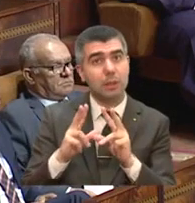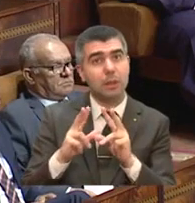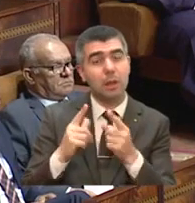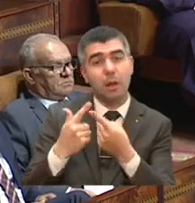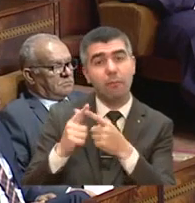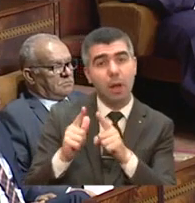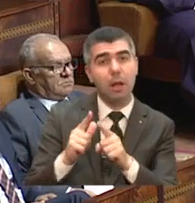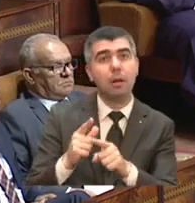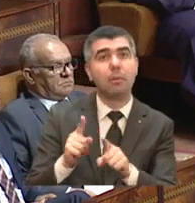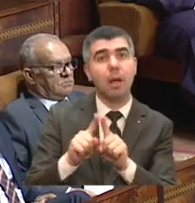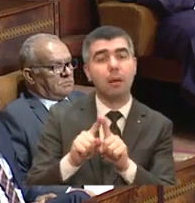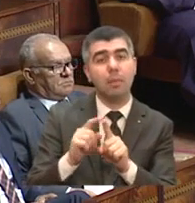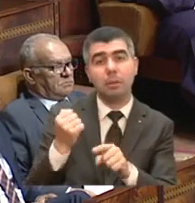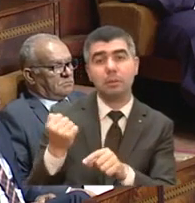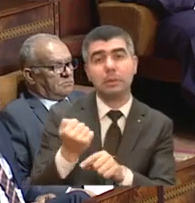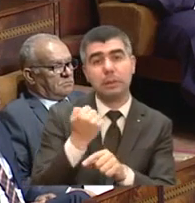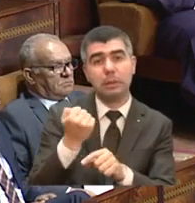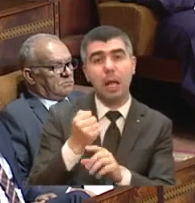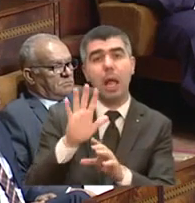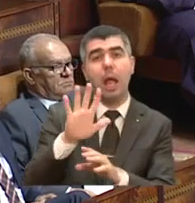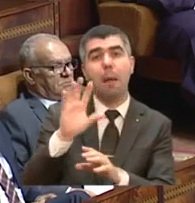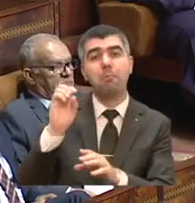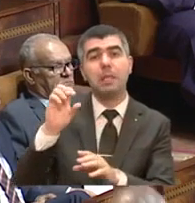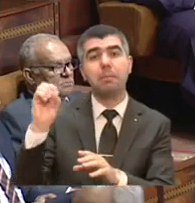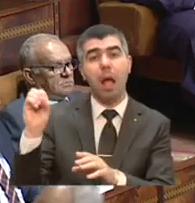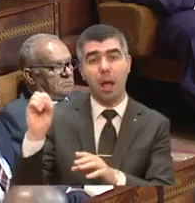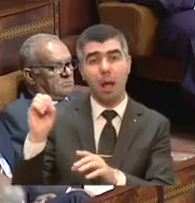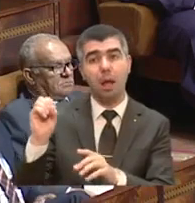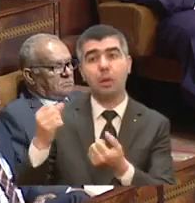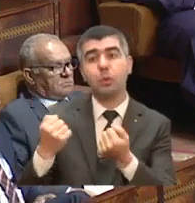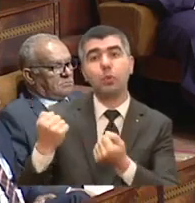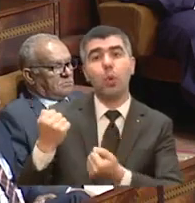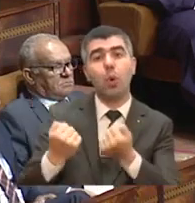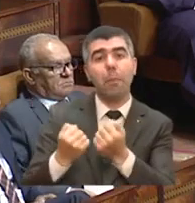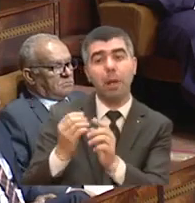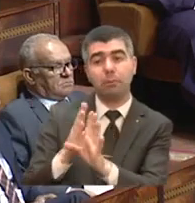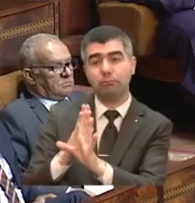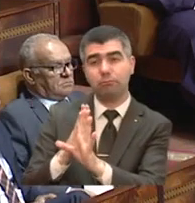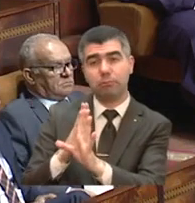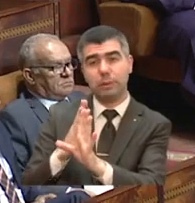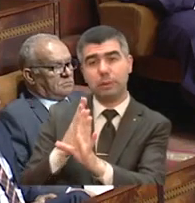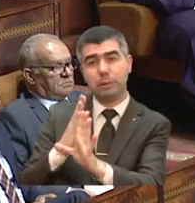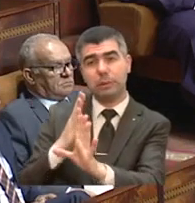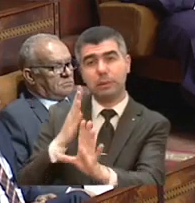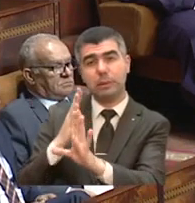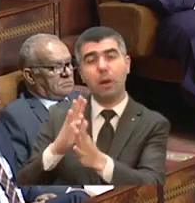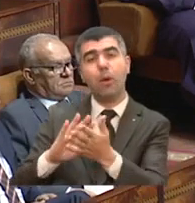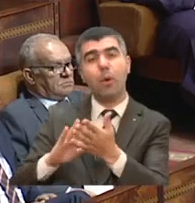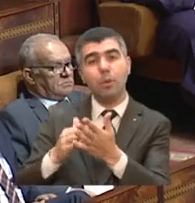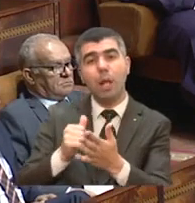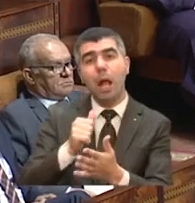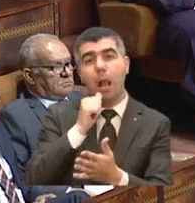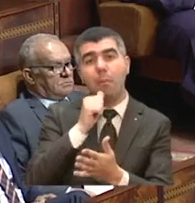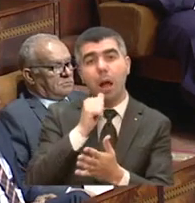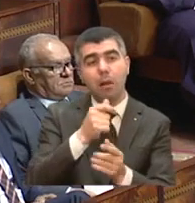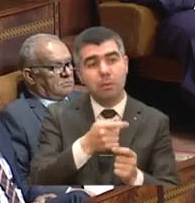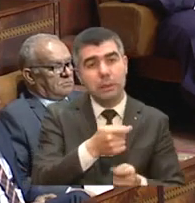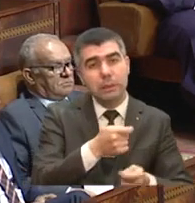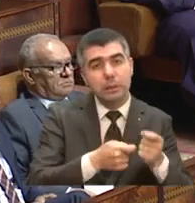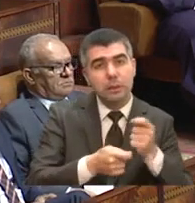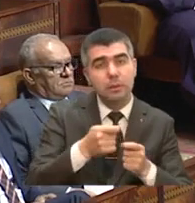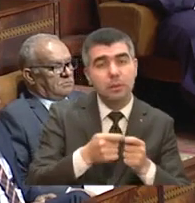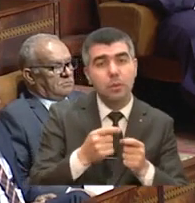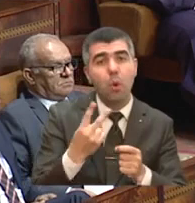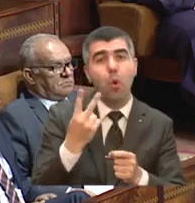انتظار لملء الماء 500 عربة لحمل الماء، لا يصل الدور لهذه العربة إلا بعد يومين لملء